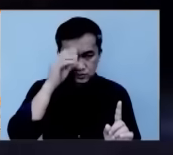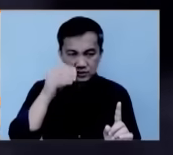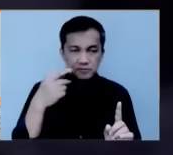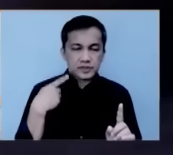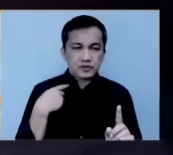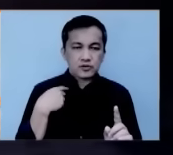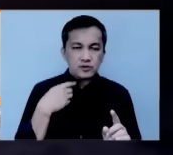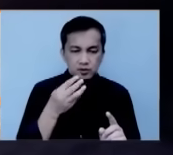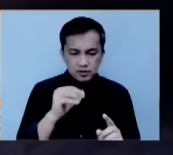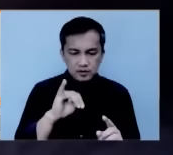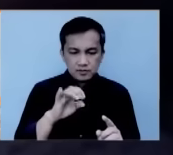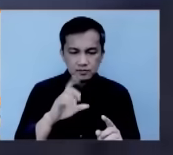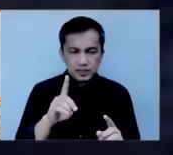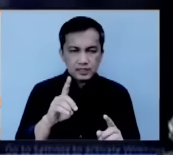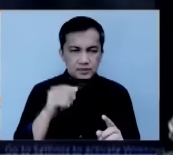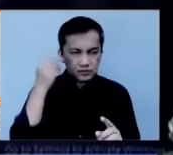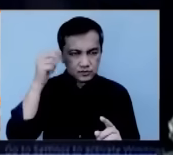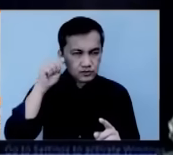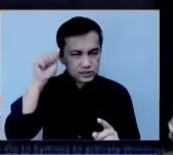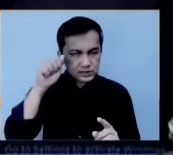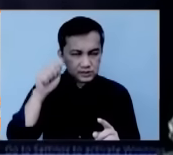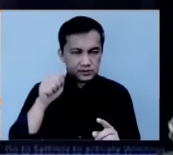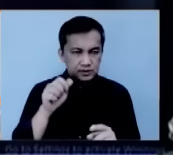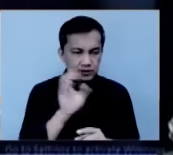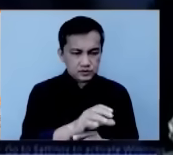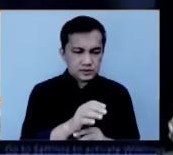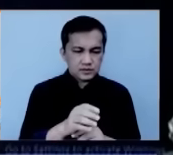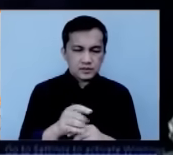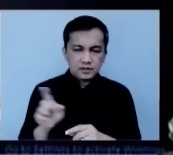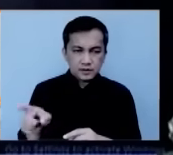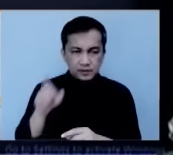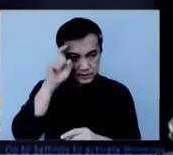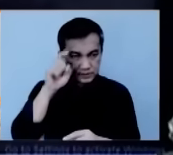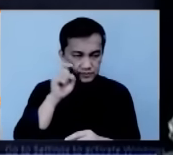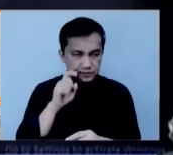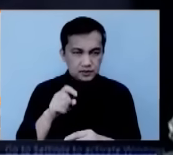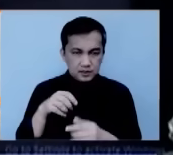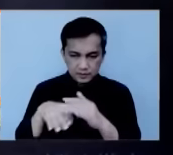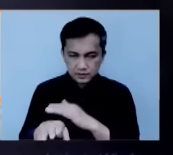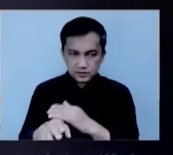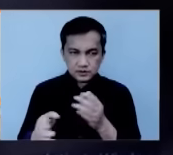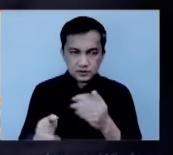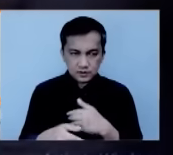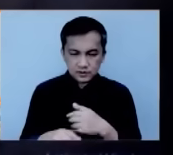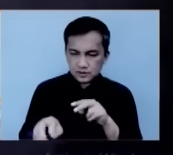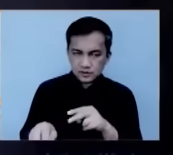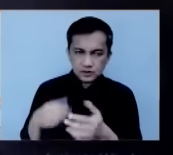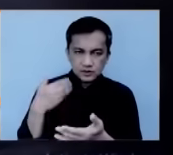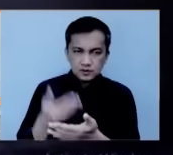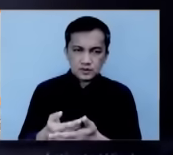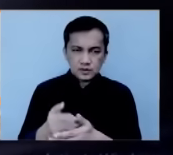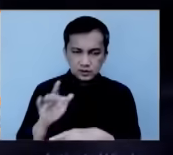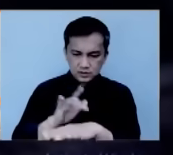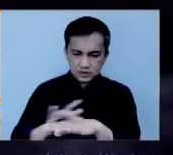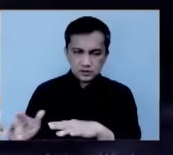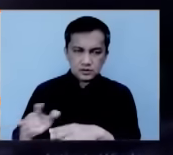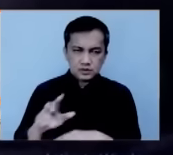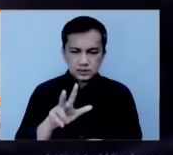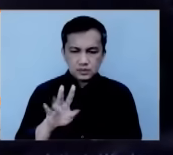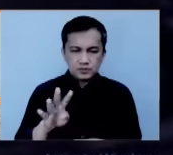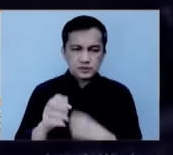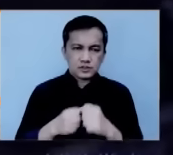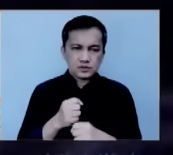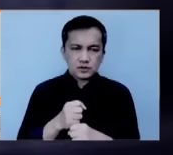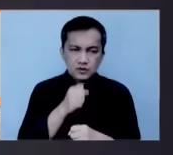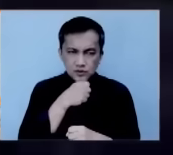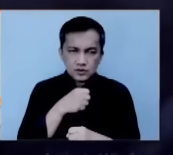niyang makipagtalik sa kanya. Pagpasok ng mga operatiba sa kwarto, inabutan pa nilang walang saplot ang 34 anyos na sospek